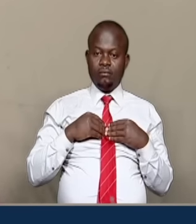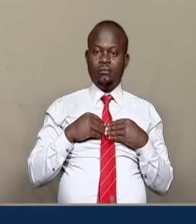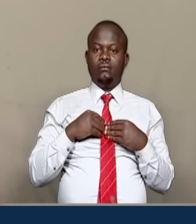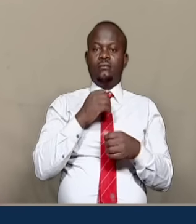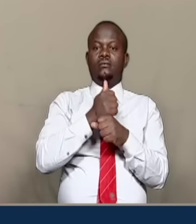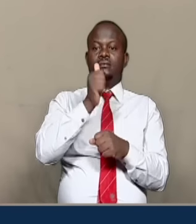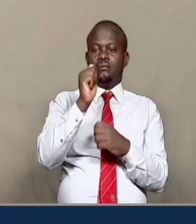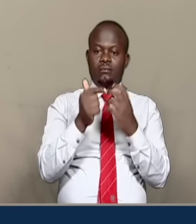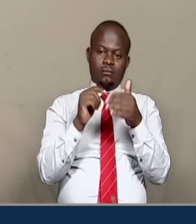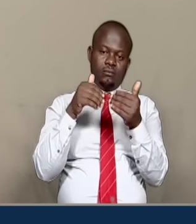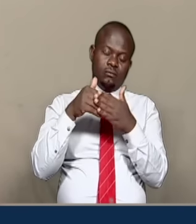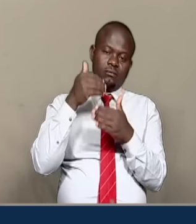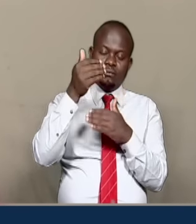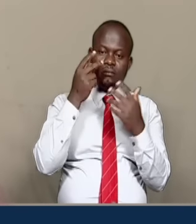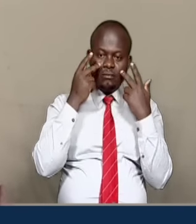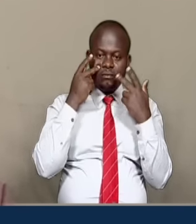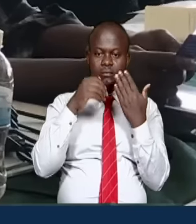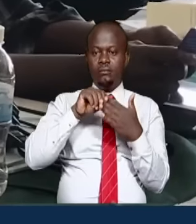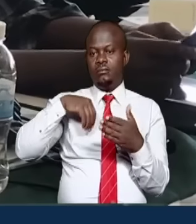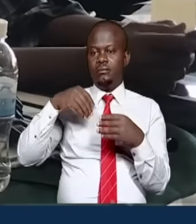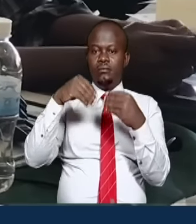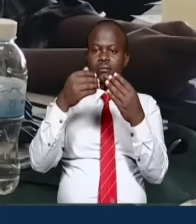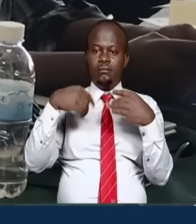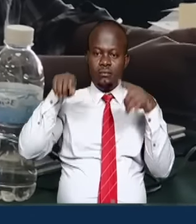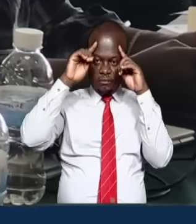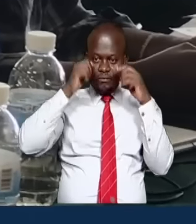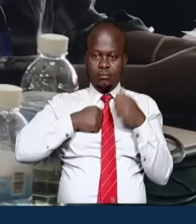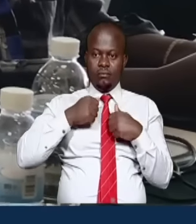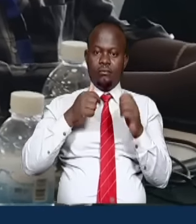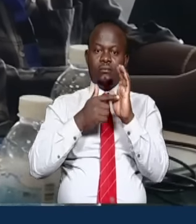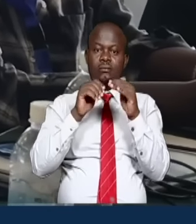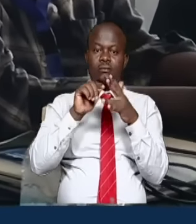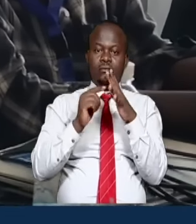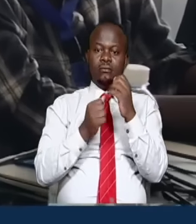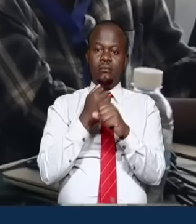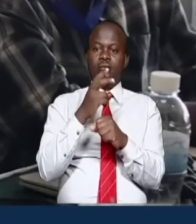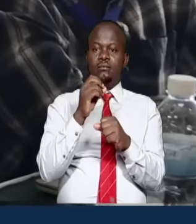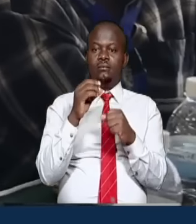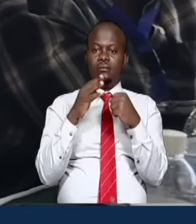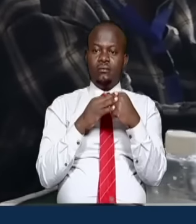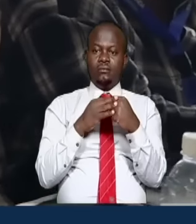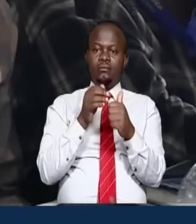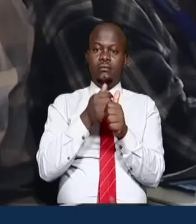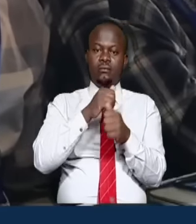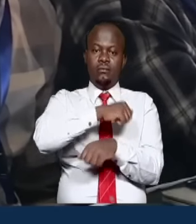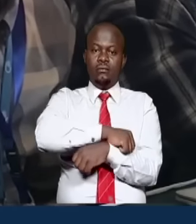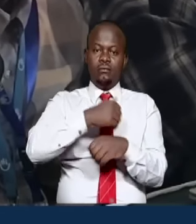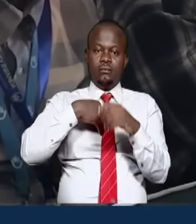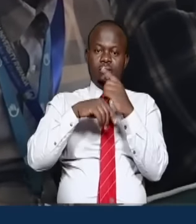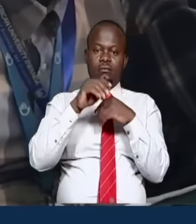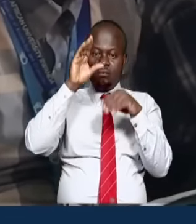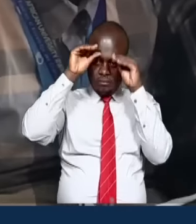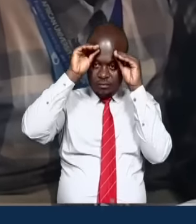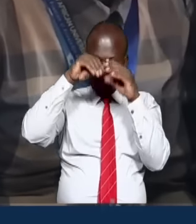ibyo bintu ugasanga nyine babimye internship. Kaminuza y'u Rwanda igaragaza ko kuva mu mwaka 2008 ngo buri munyeshuri ufite ubumuga